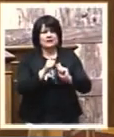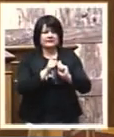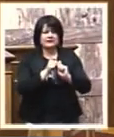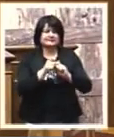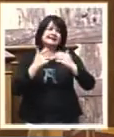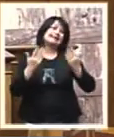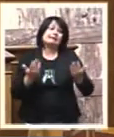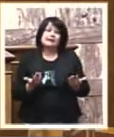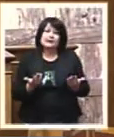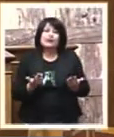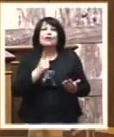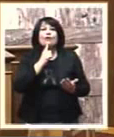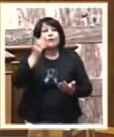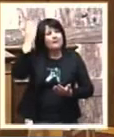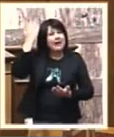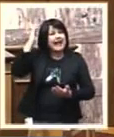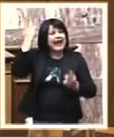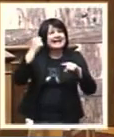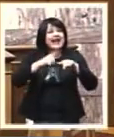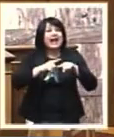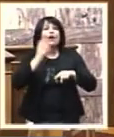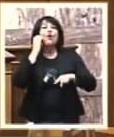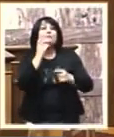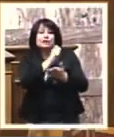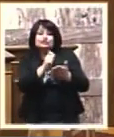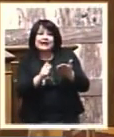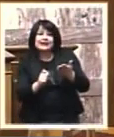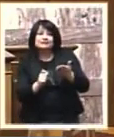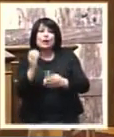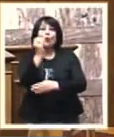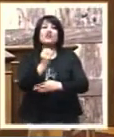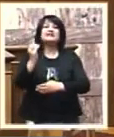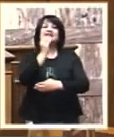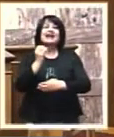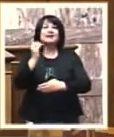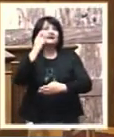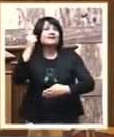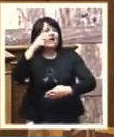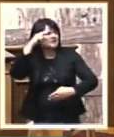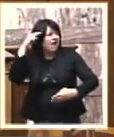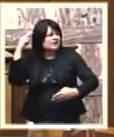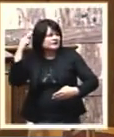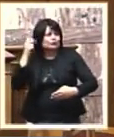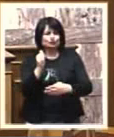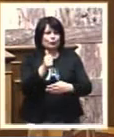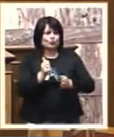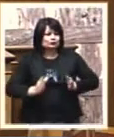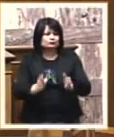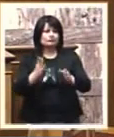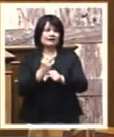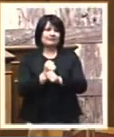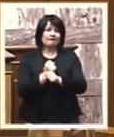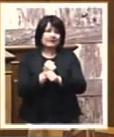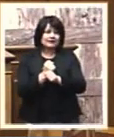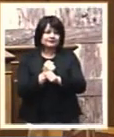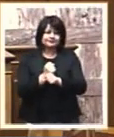μύθο του πολυμήχανου Οδυσσέα από την εποχή του Ομήρου, την υπέροχη συλλογική δημιουργία των Αμπελακίων, την παράδοση της Ικαρίας που